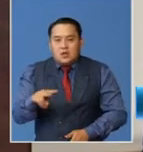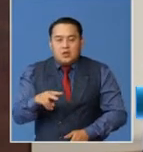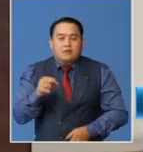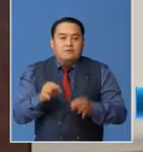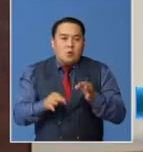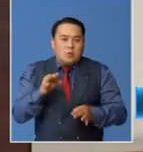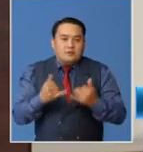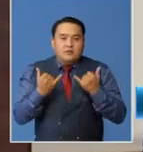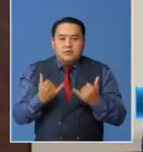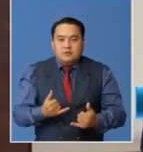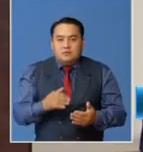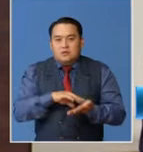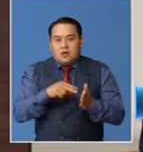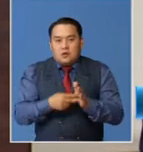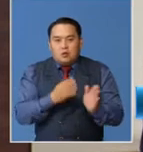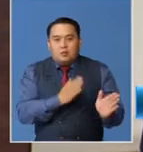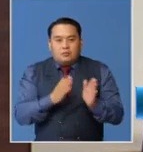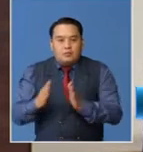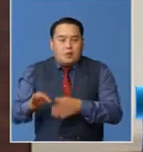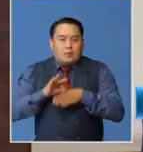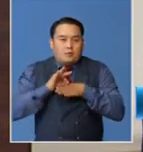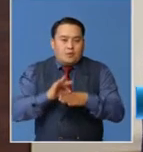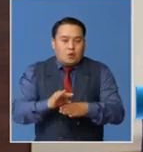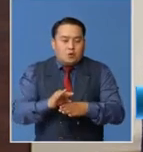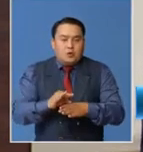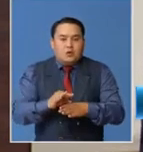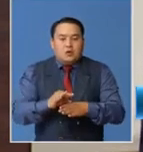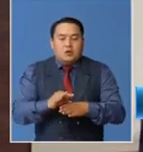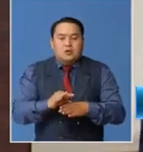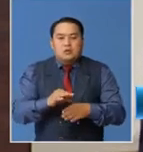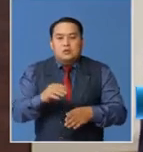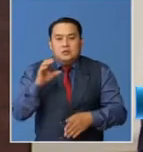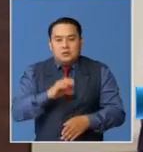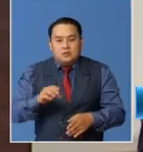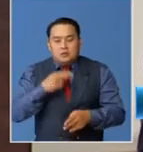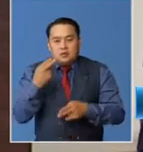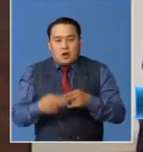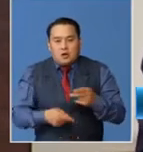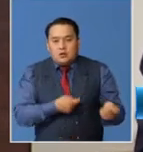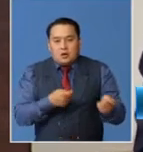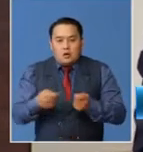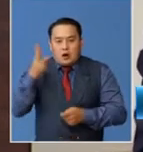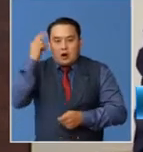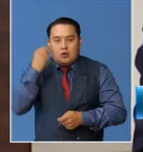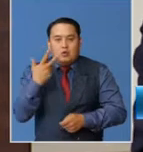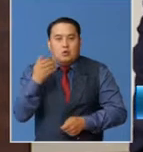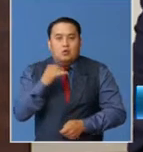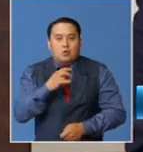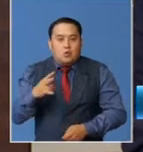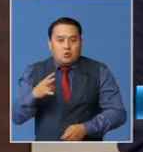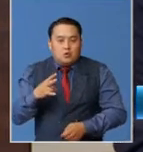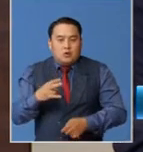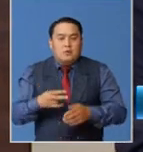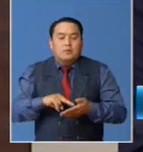топлива. Сейчас все идет согласно графику. А твердое топливо завезут до конца сентября. Его количество чуть более 3 тонн. К тому